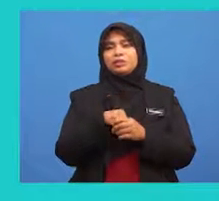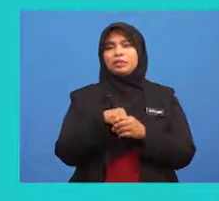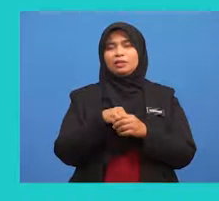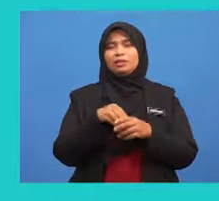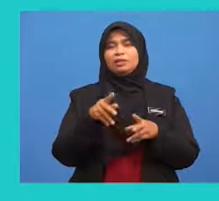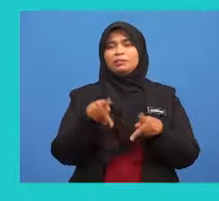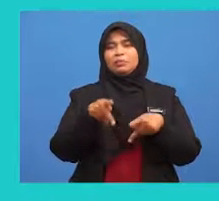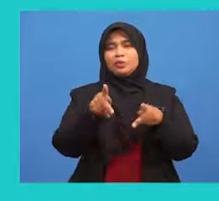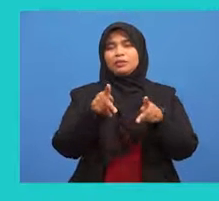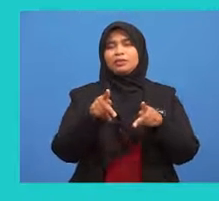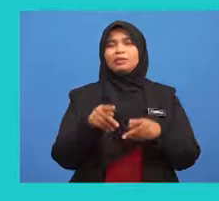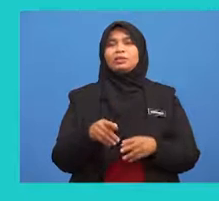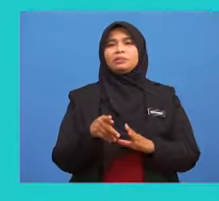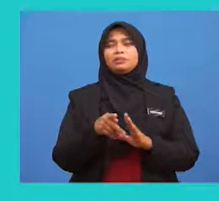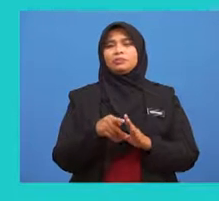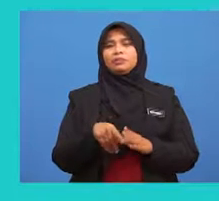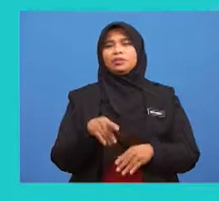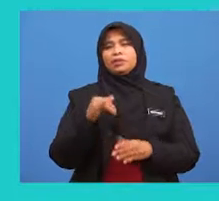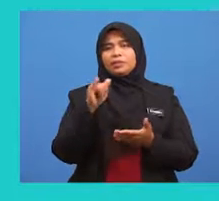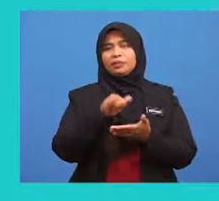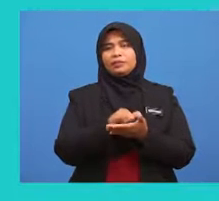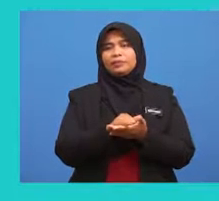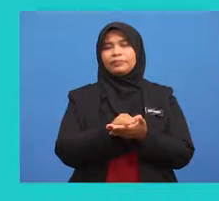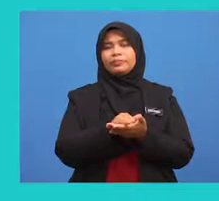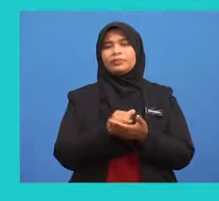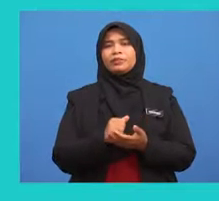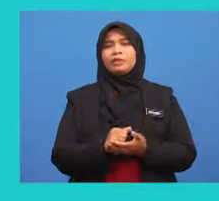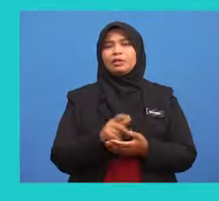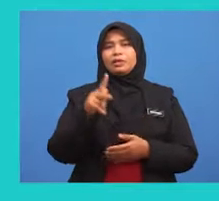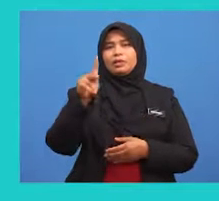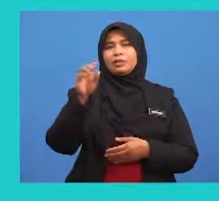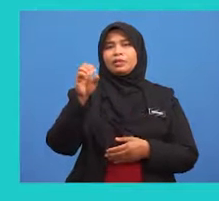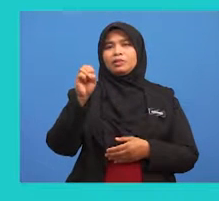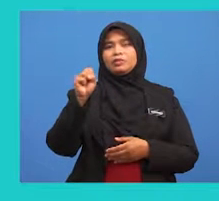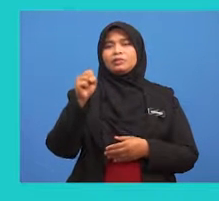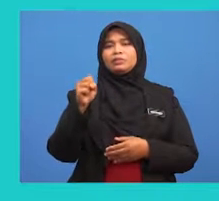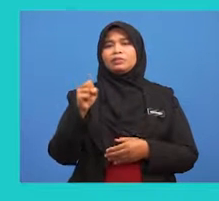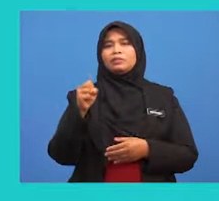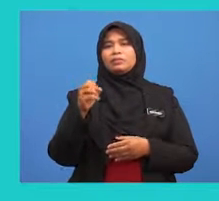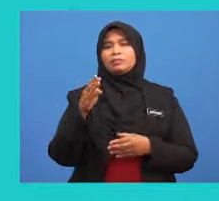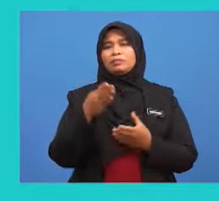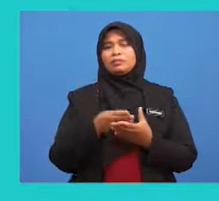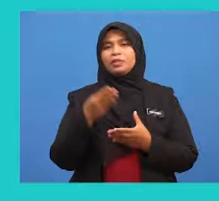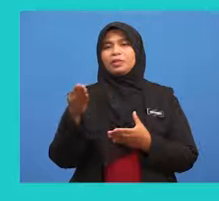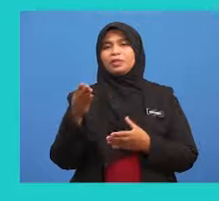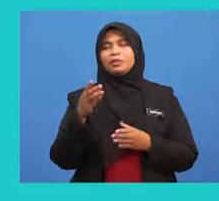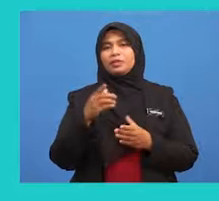kerja dalam proses, iaitu kos bahan langsung